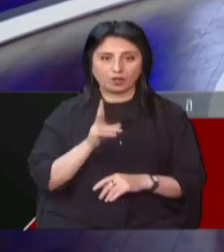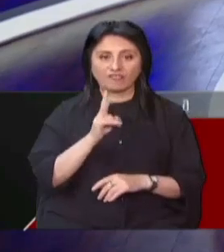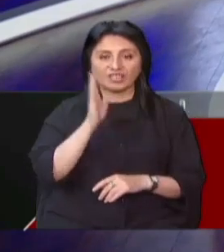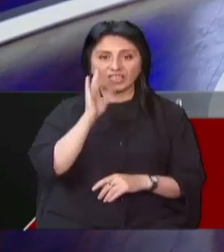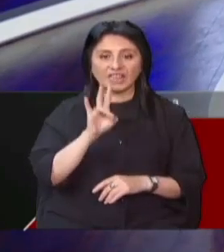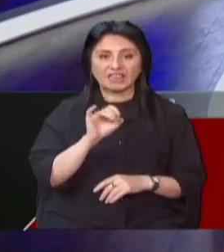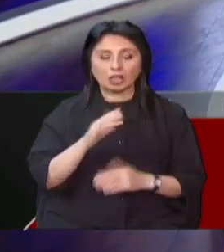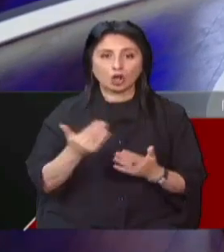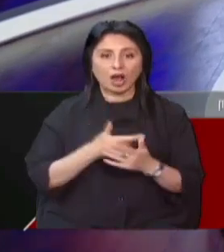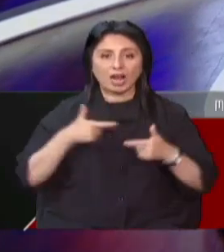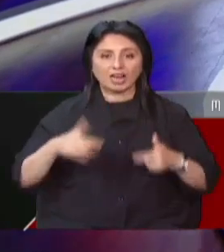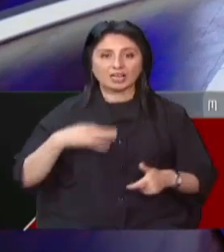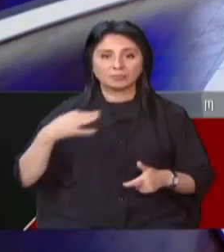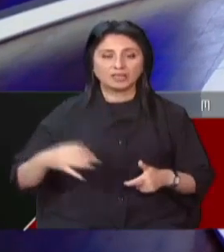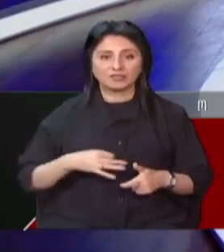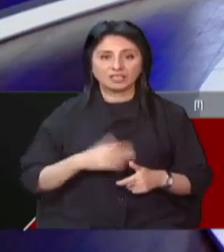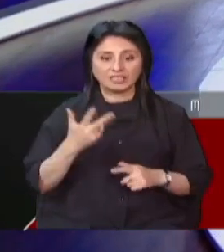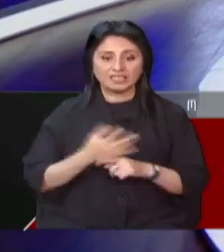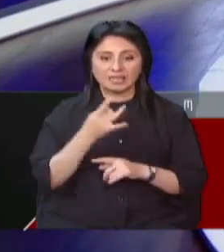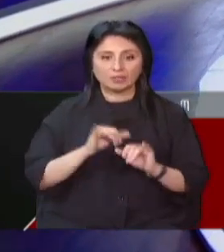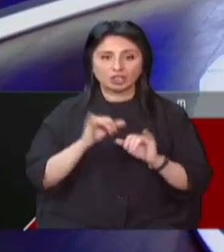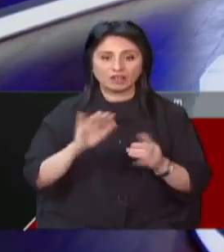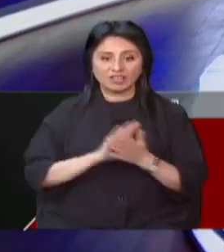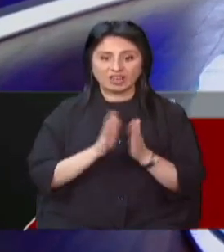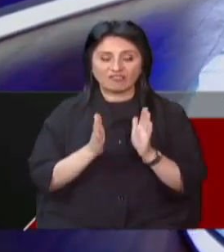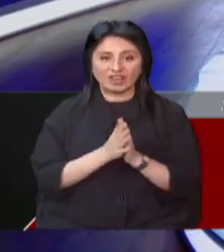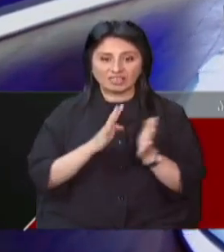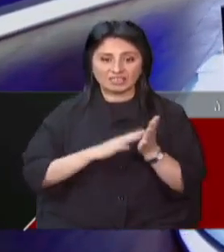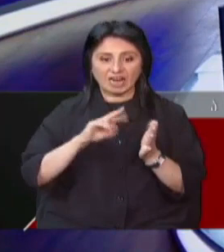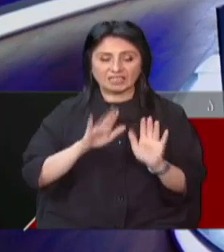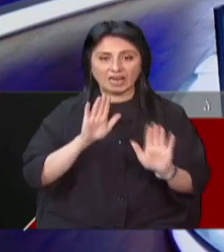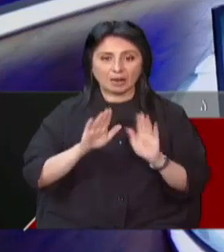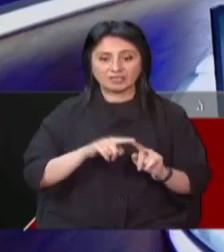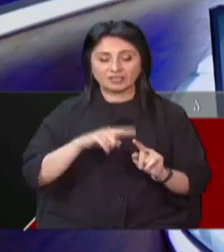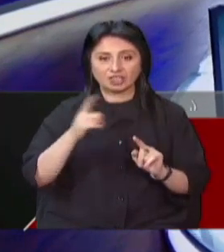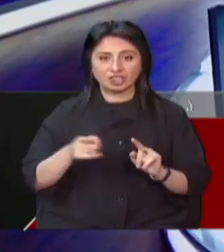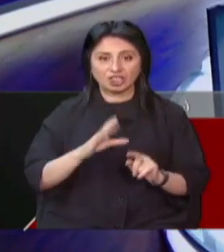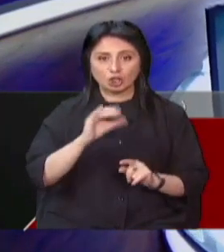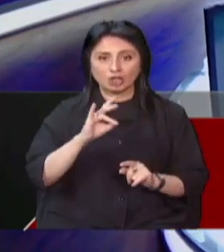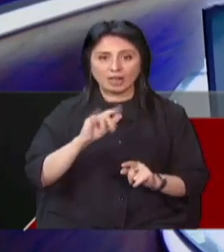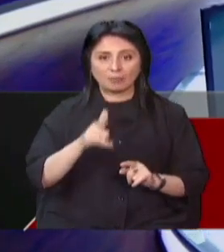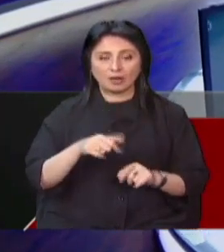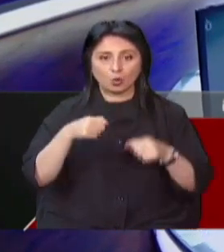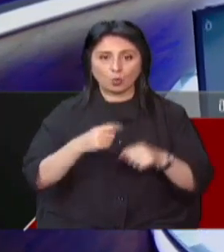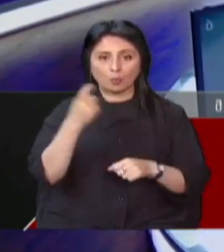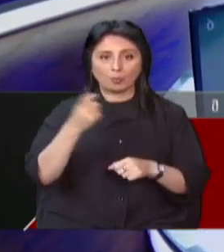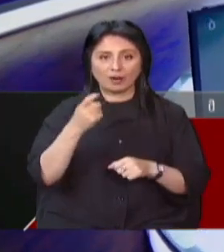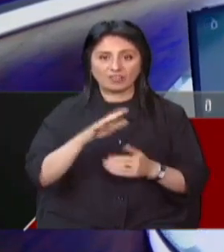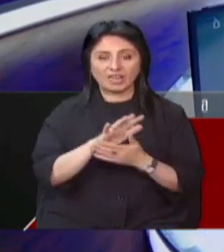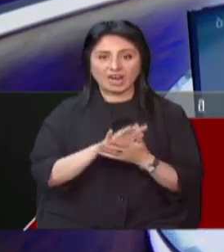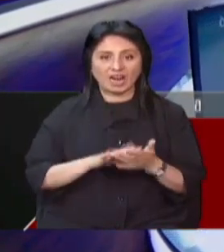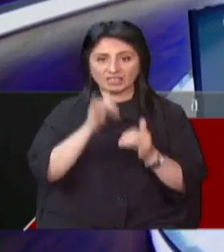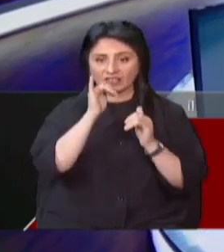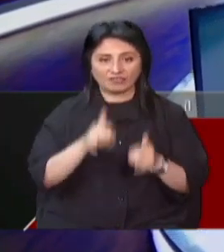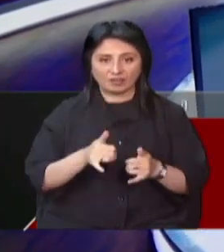In გახდება ნატოს ახალი გენერალური მდივანი, სამჯერ გაზრდილი ვადის და 9 წლიანი ხელმძღვანელობის შემდეგ, იენ სტოლტენბერგი უფლებამოსილების